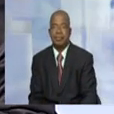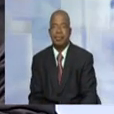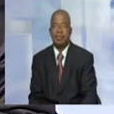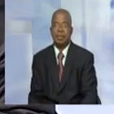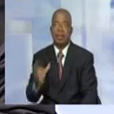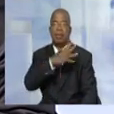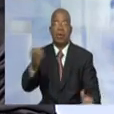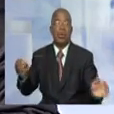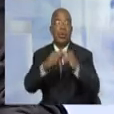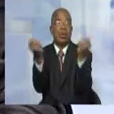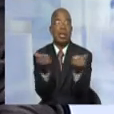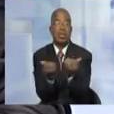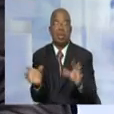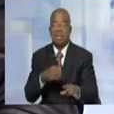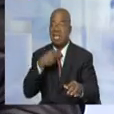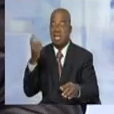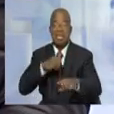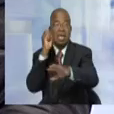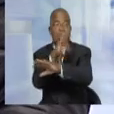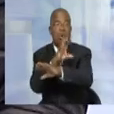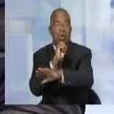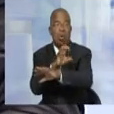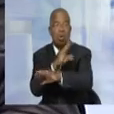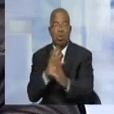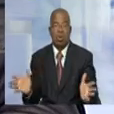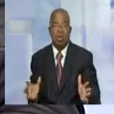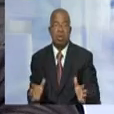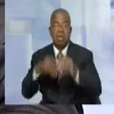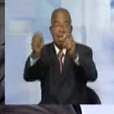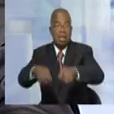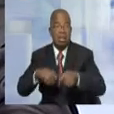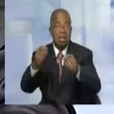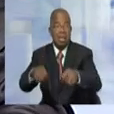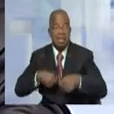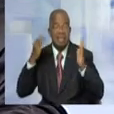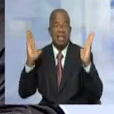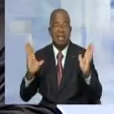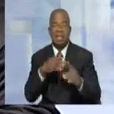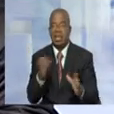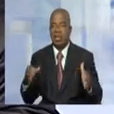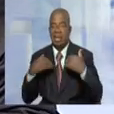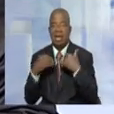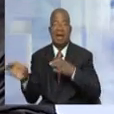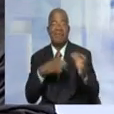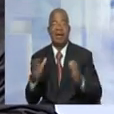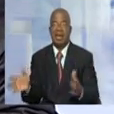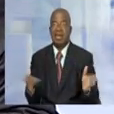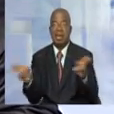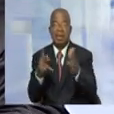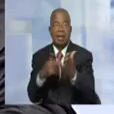a organisé à San Pedro un atelier de formation des membres du comité de validation des micro-projets dans le cadre de l'appui